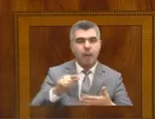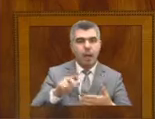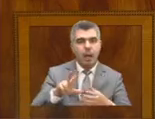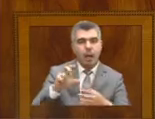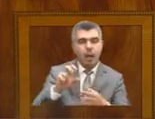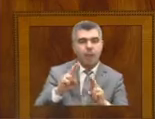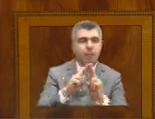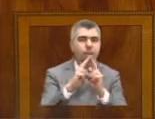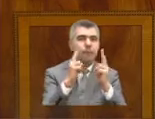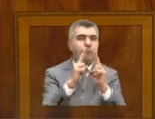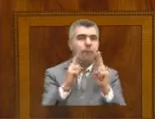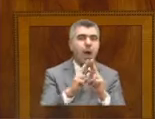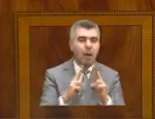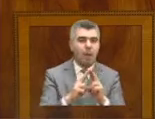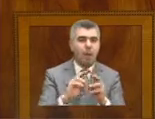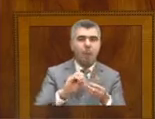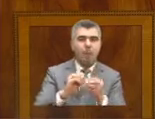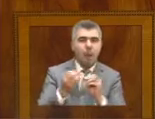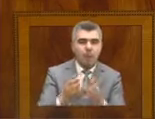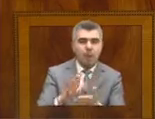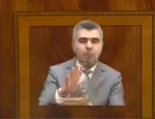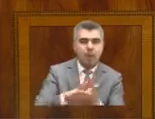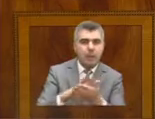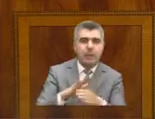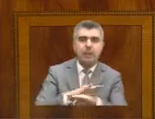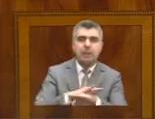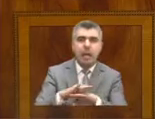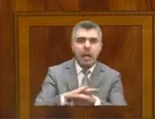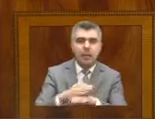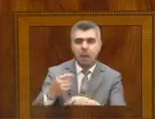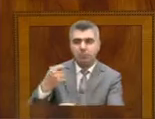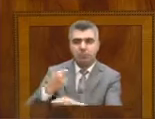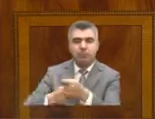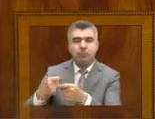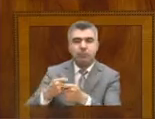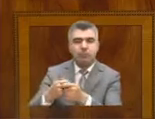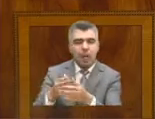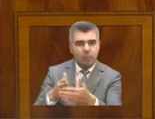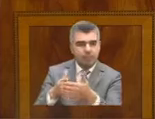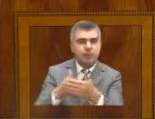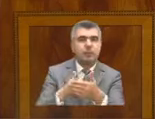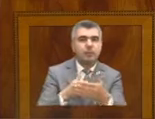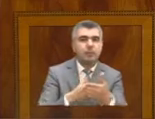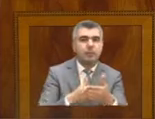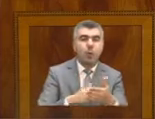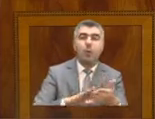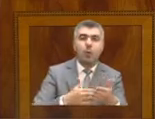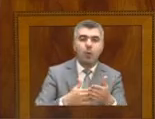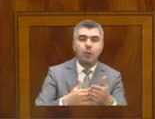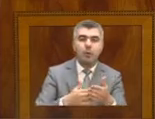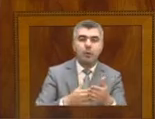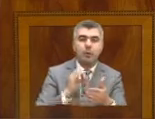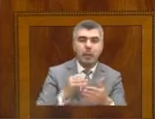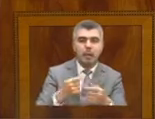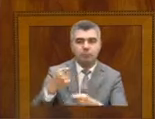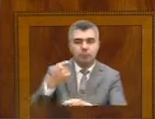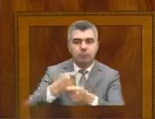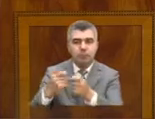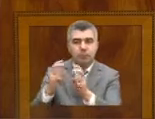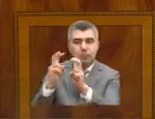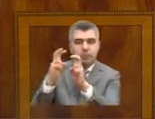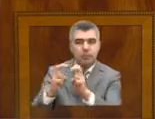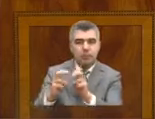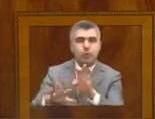من توترات جيوسياسية وجيواقتصادية ومن أزمات متعددة الأبعاد والتداعيات الاقتصادية